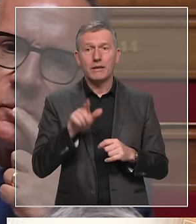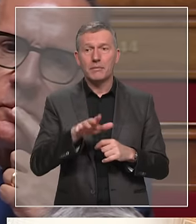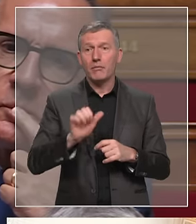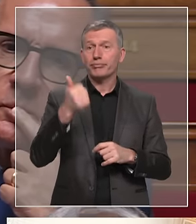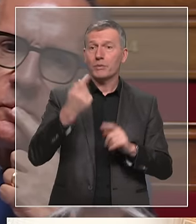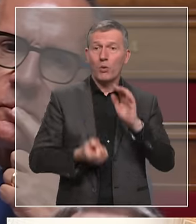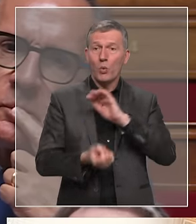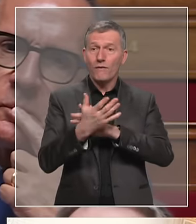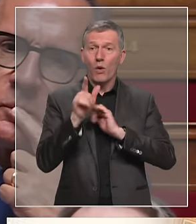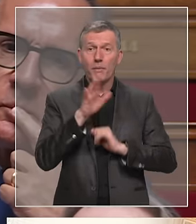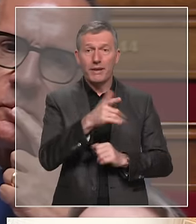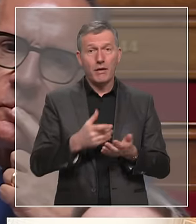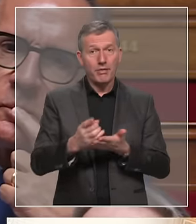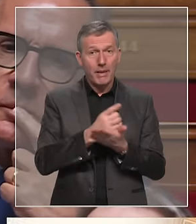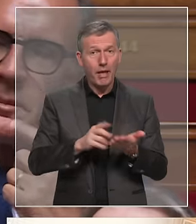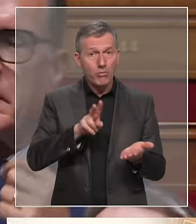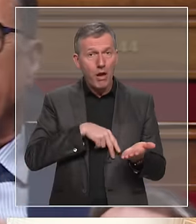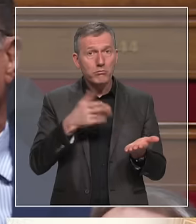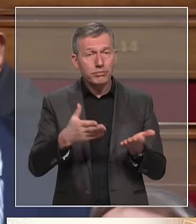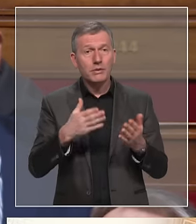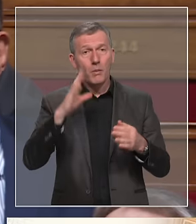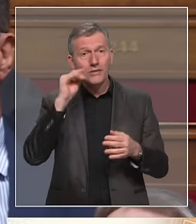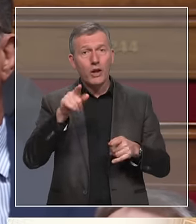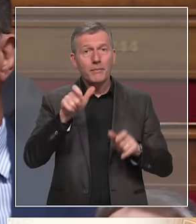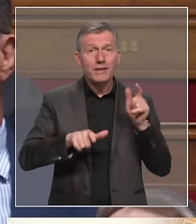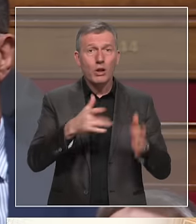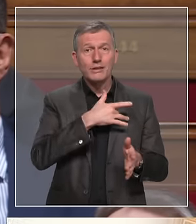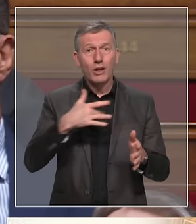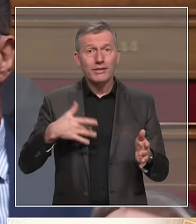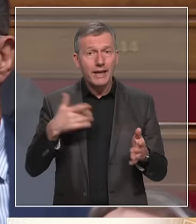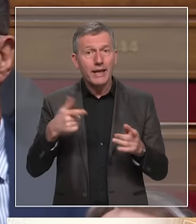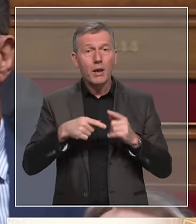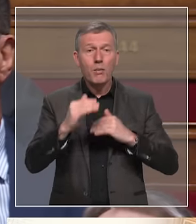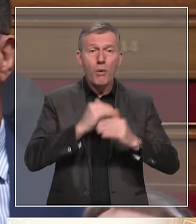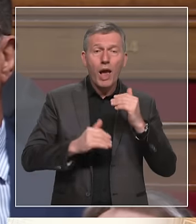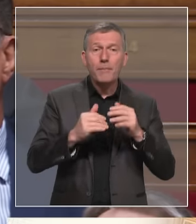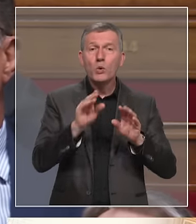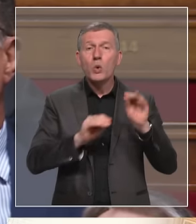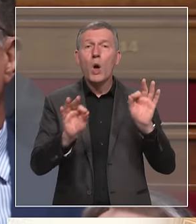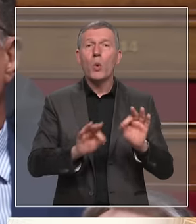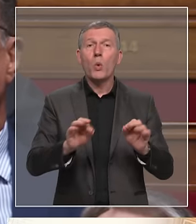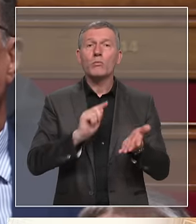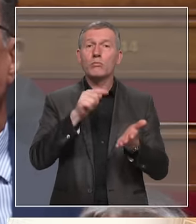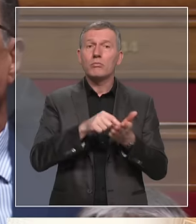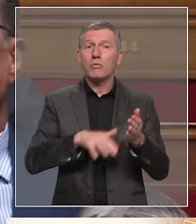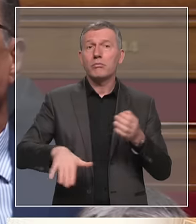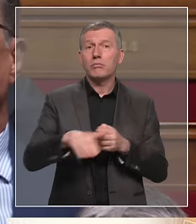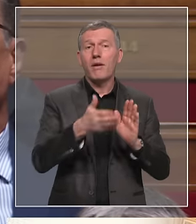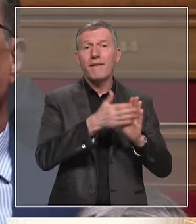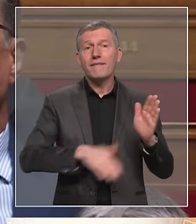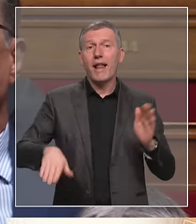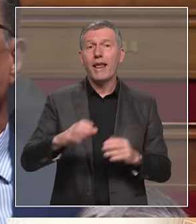loire-et-chérienne qui lutte contre la pénurie de professionnels de santé, notamment pour les soins non programmés, mise en place initialement sur le territoire de la vallée du Cher,